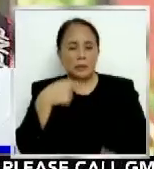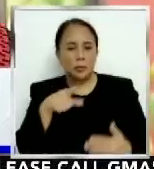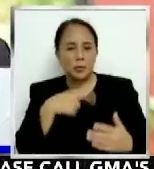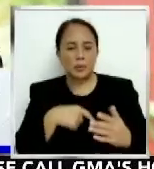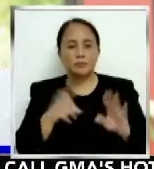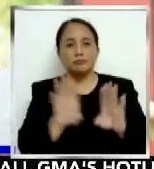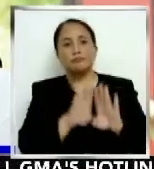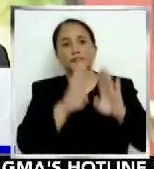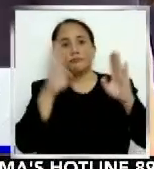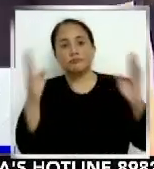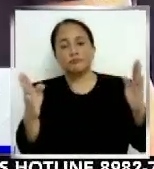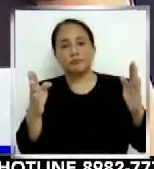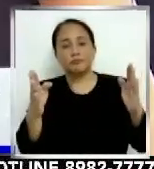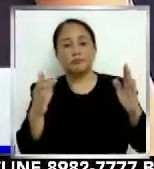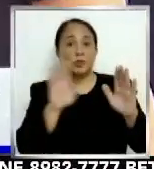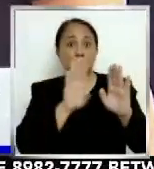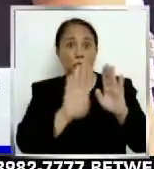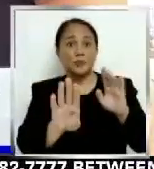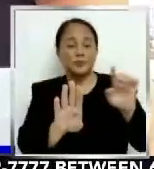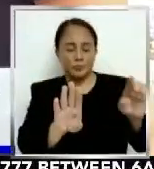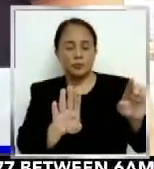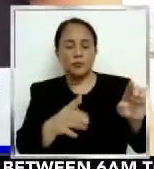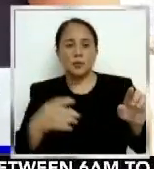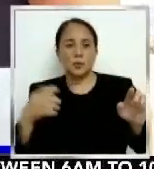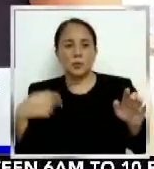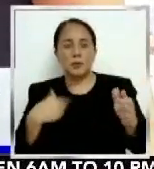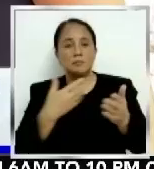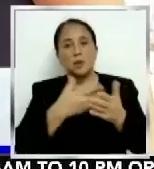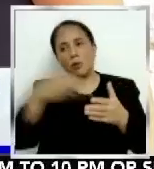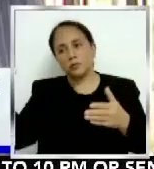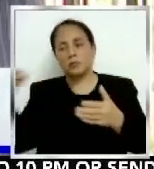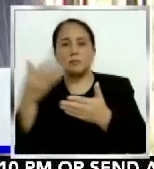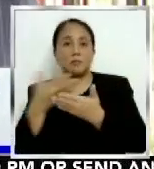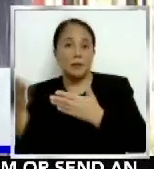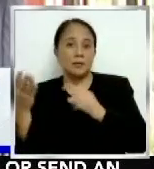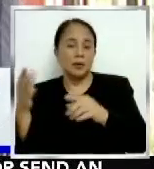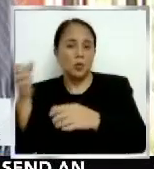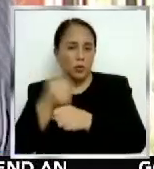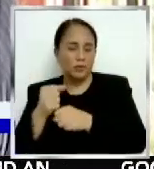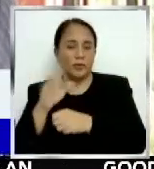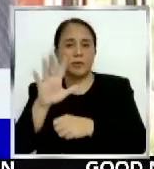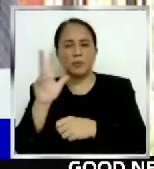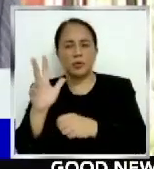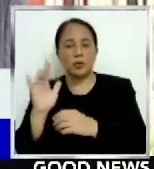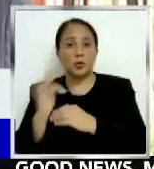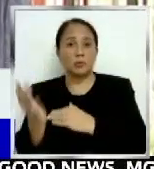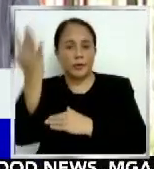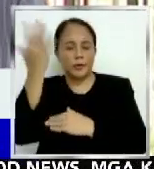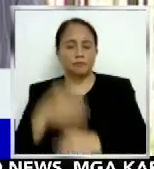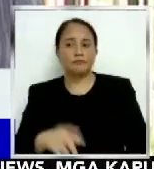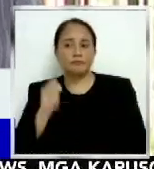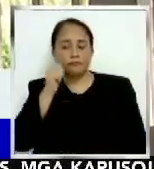bata ang pinto ng kanilang bahay nang bumili raw ito ng kape 5:30 na madaling araw kahapon. Nakita niya yung bata na